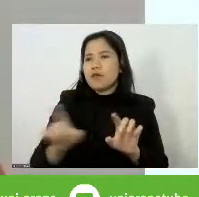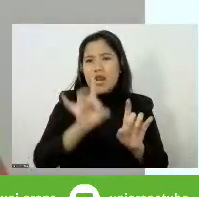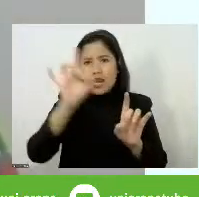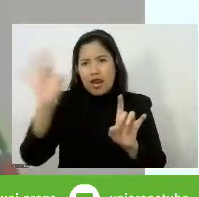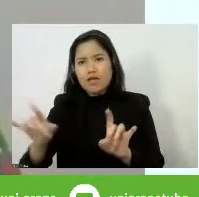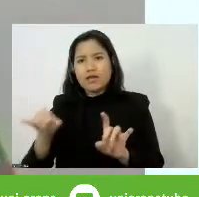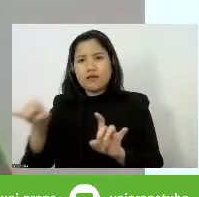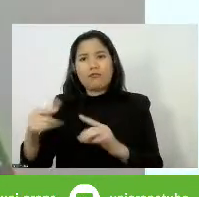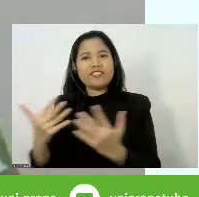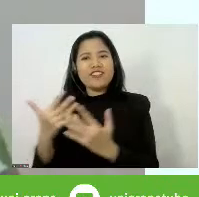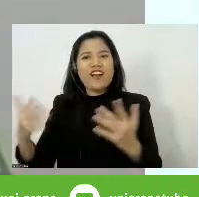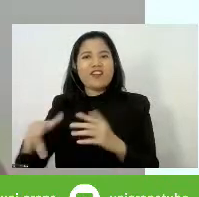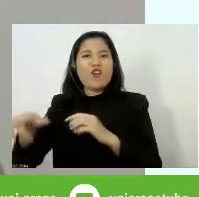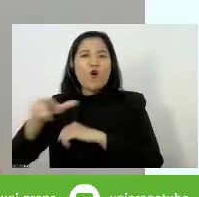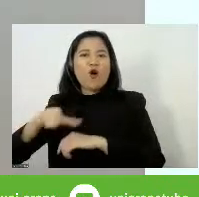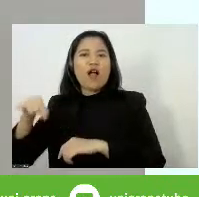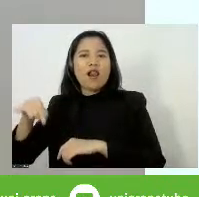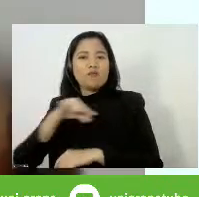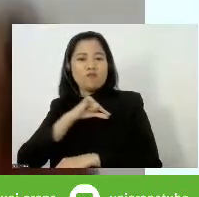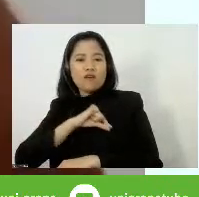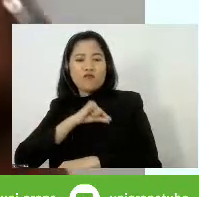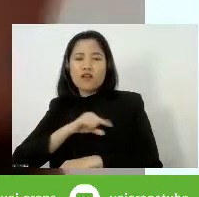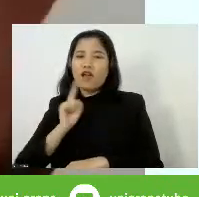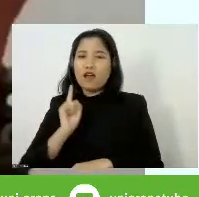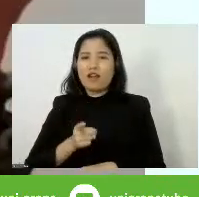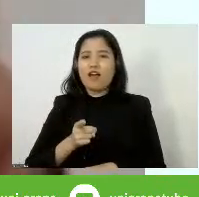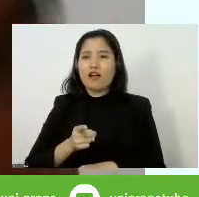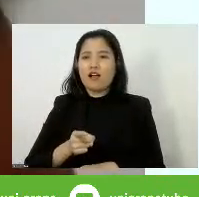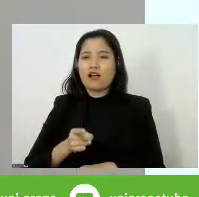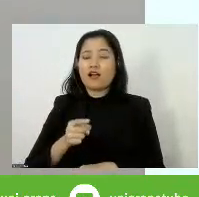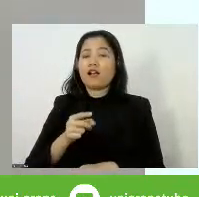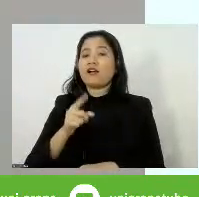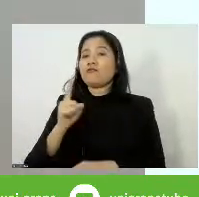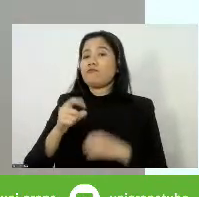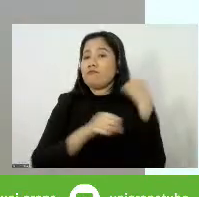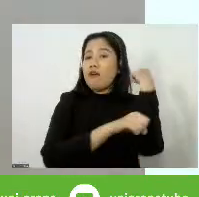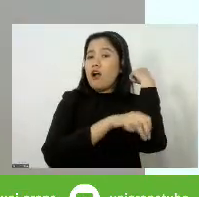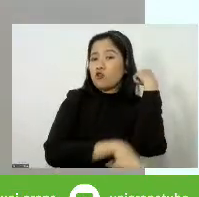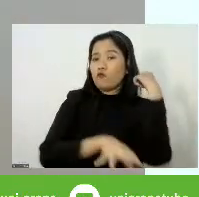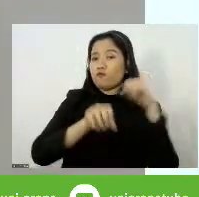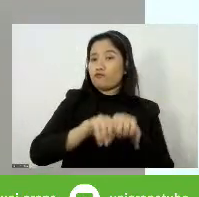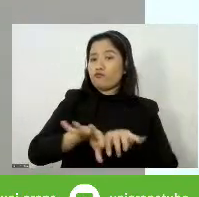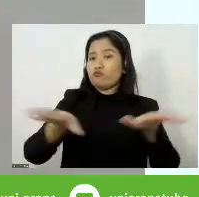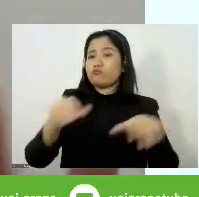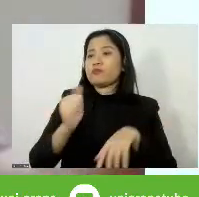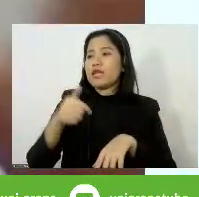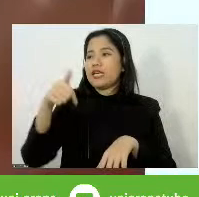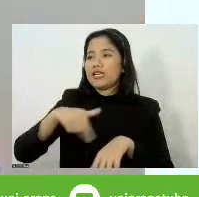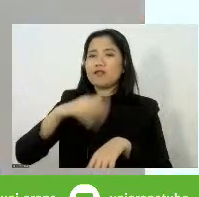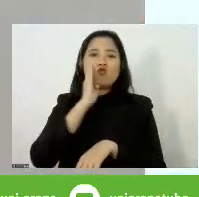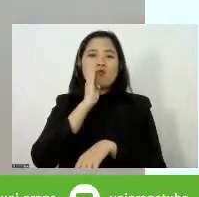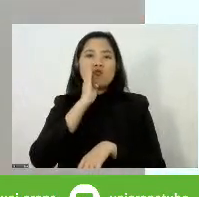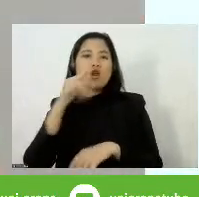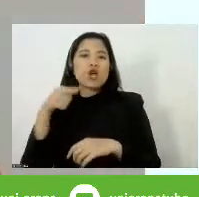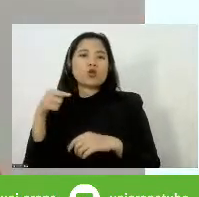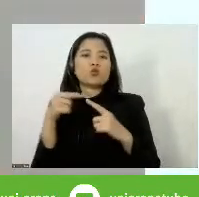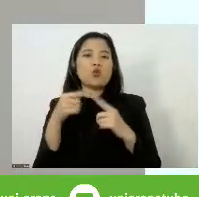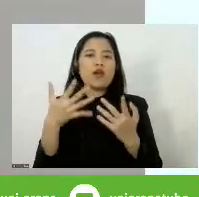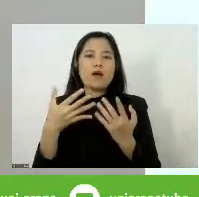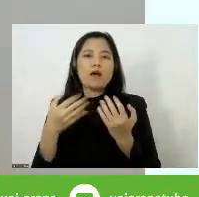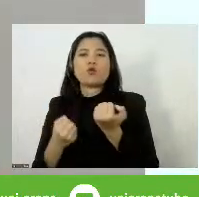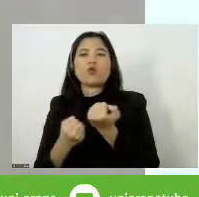masyarakat lokal restorasi mangrove nya akan berhasil nah generasi muda ini mendorong kesana